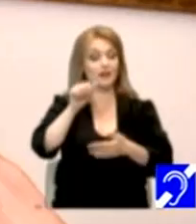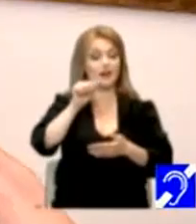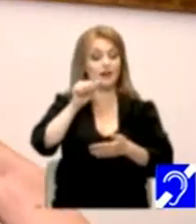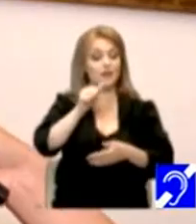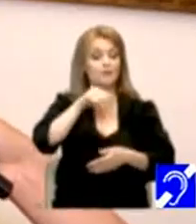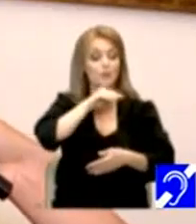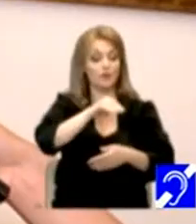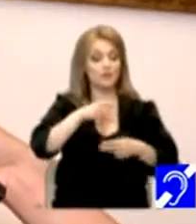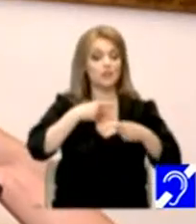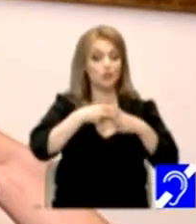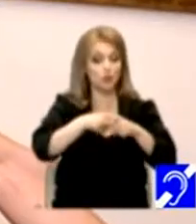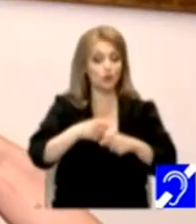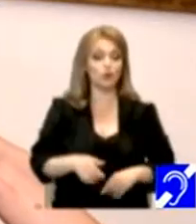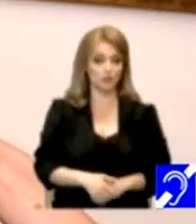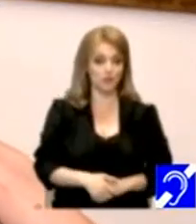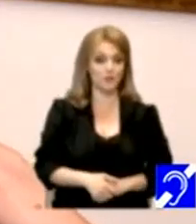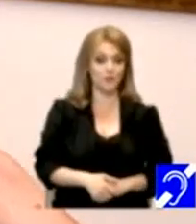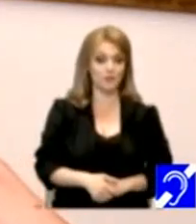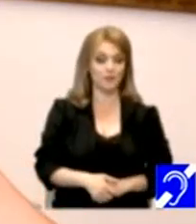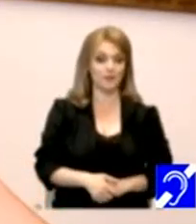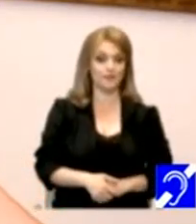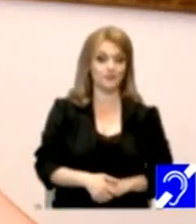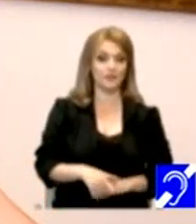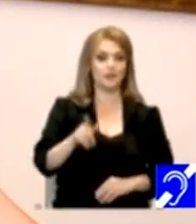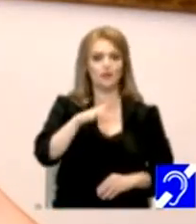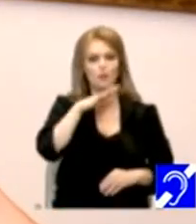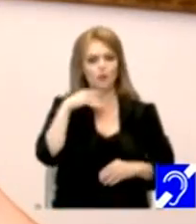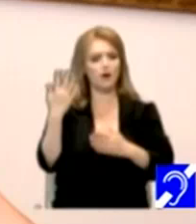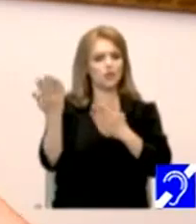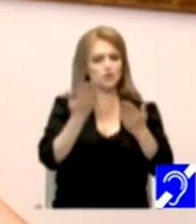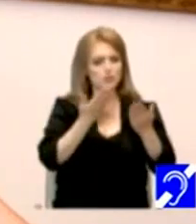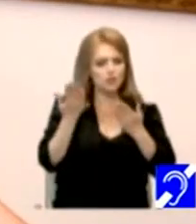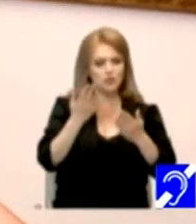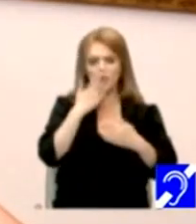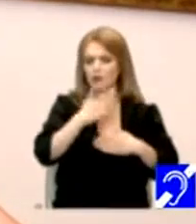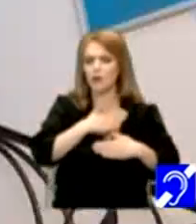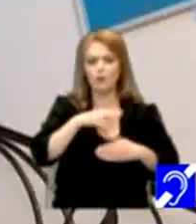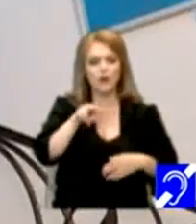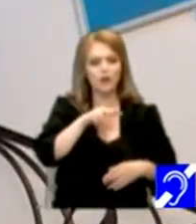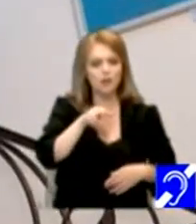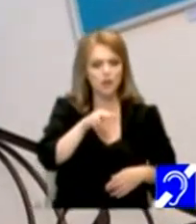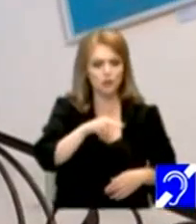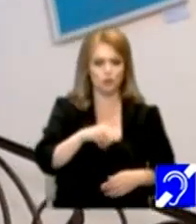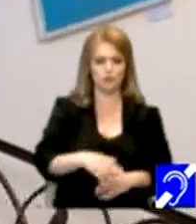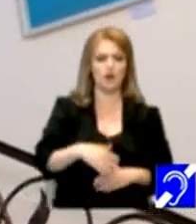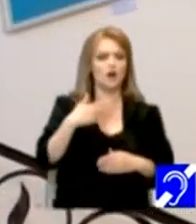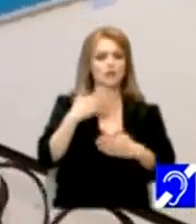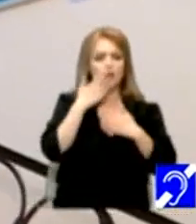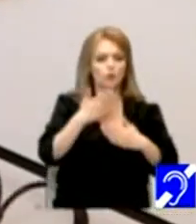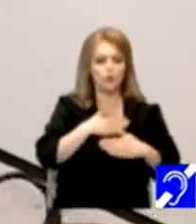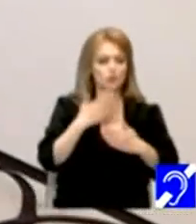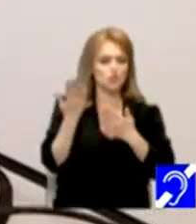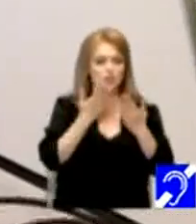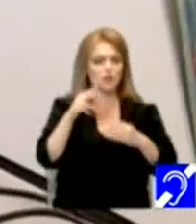doctorat în științe metalurgice, însă a citit foarte mult, este pasionată de literatură, este pasionată de poezie și